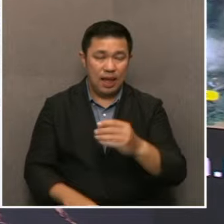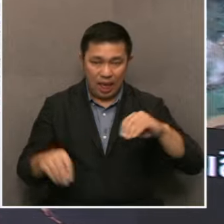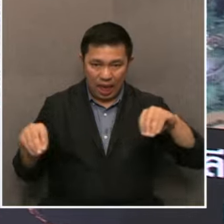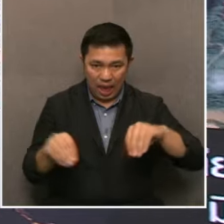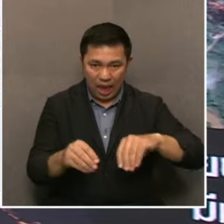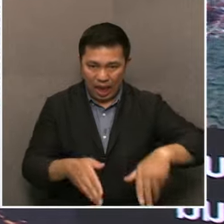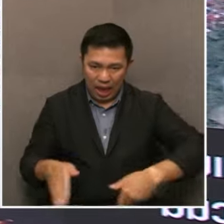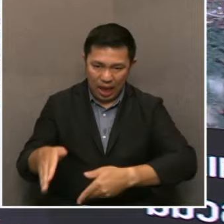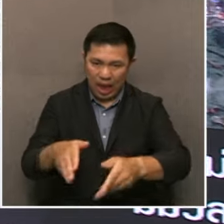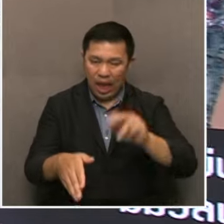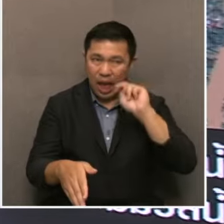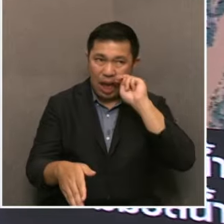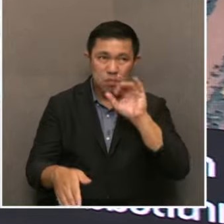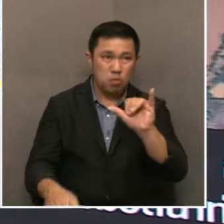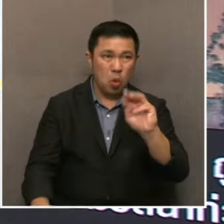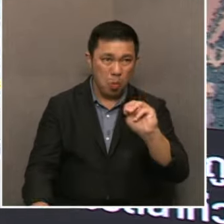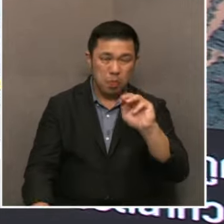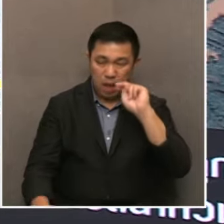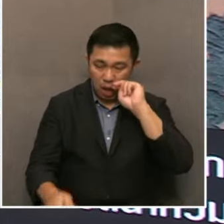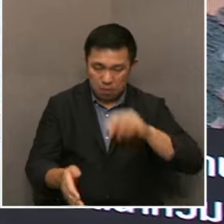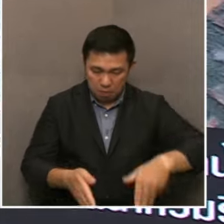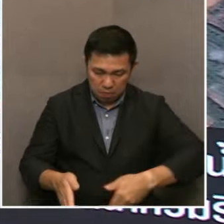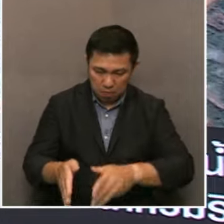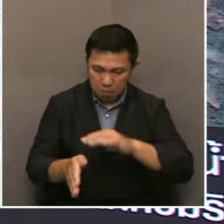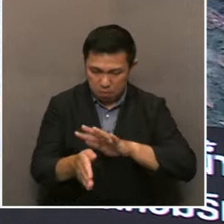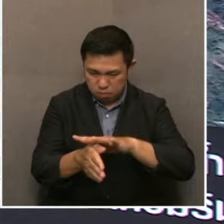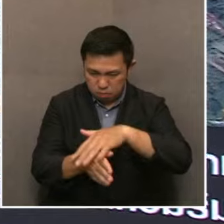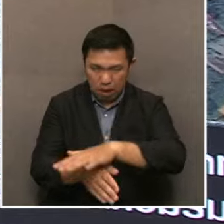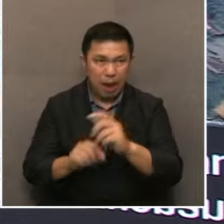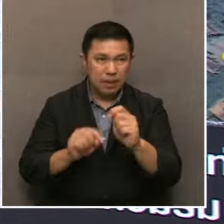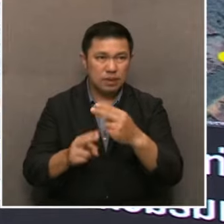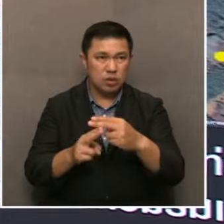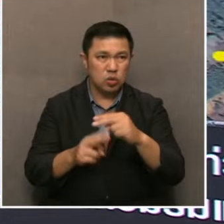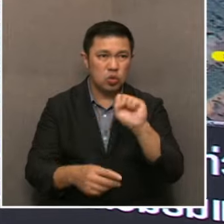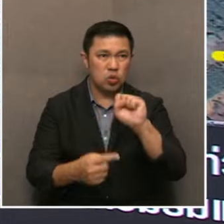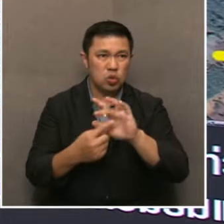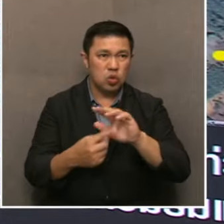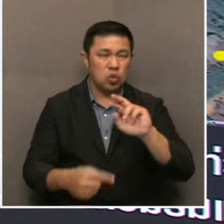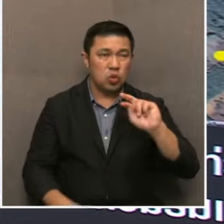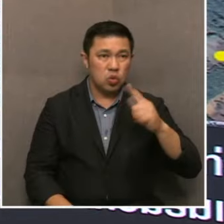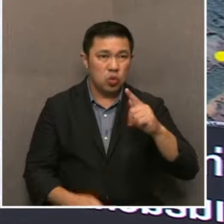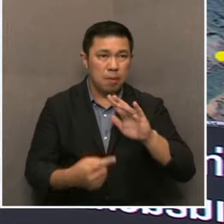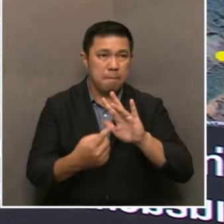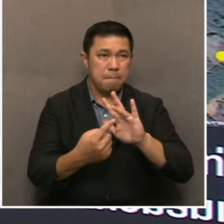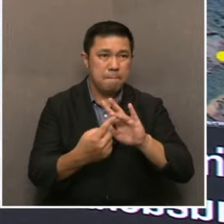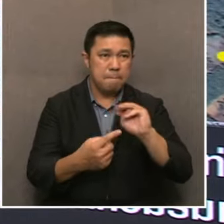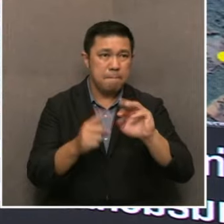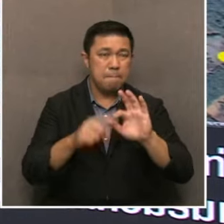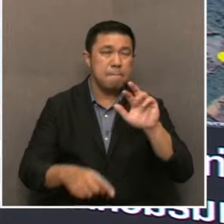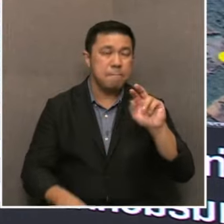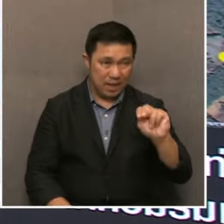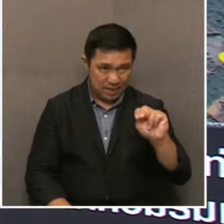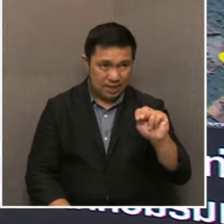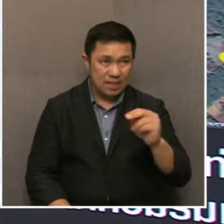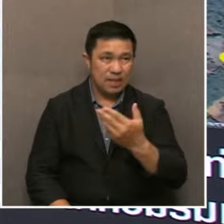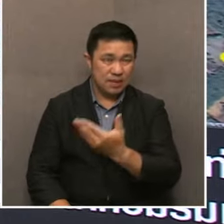น้ำยมนะครับที่ยังคงมีน้ำขังอันนี้จะเป็นในพื้นที่อำเภอสูงเม่นนะครับที่ตำบลเวียงทองแห่งนี้แหละครับนี่เลยนะครับนี่คือแม่